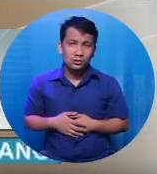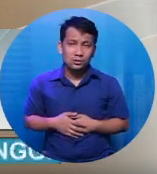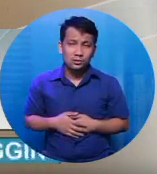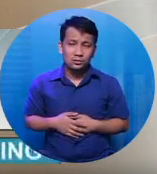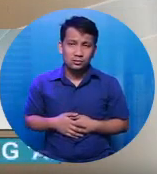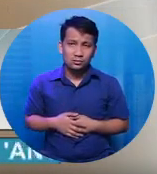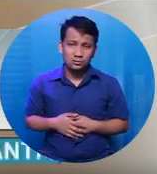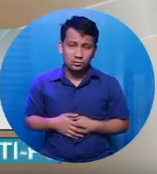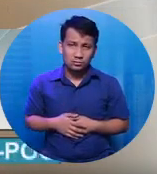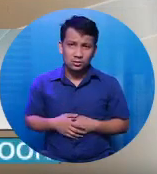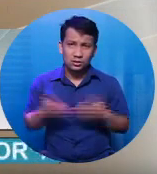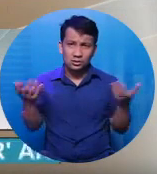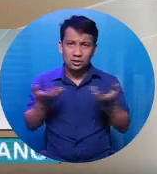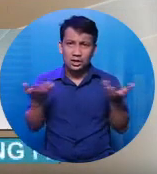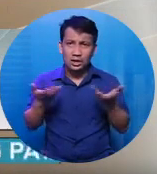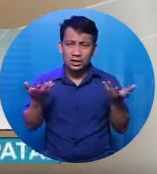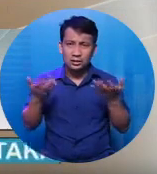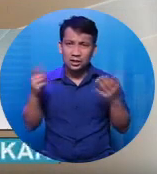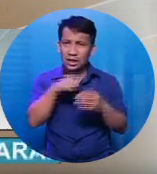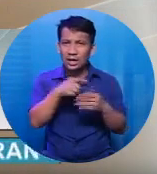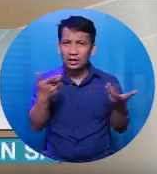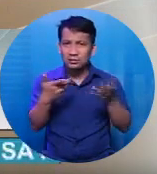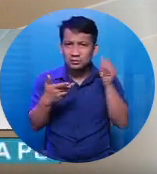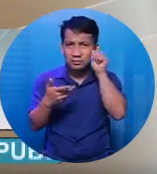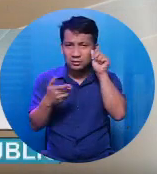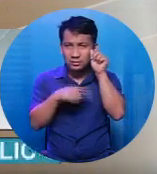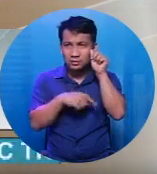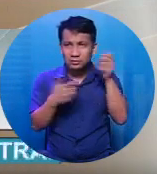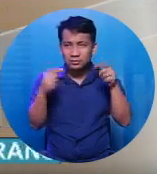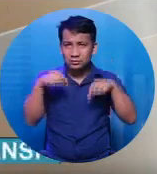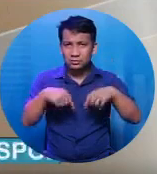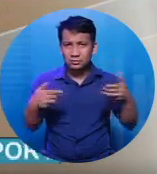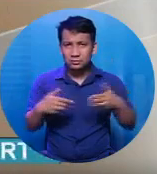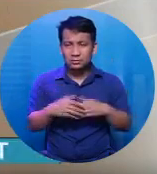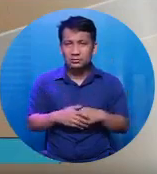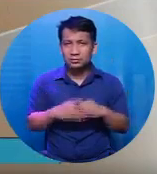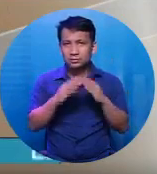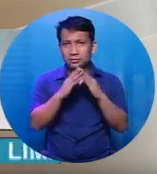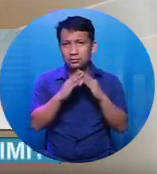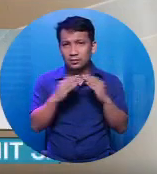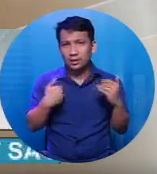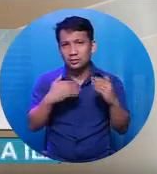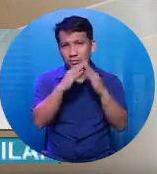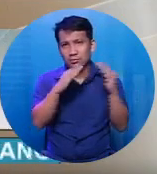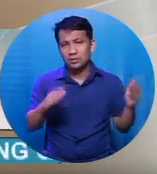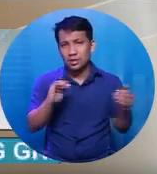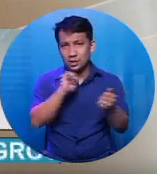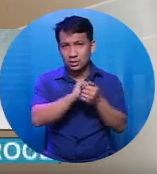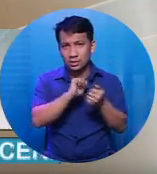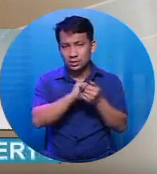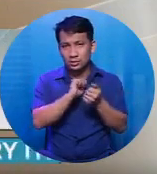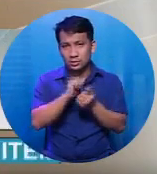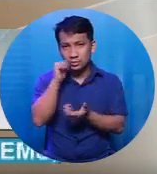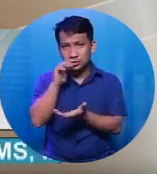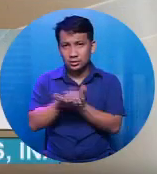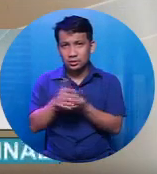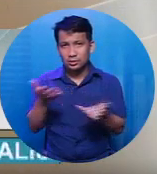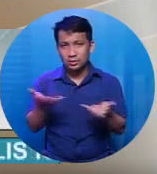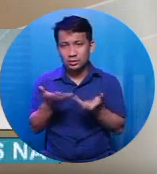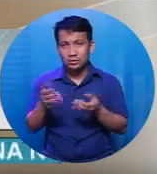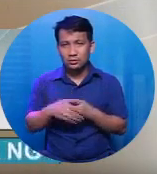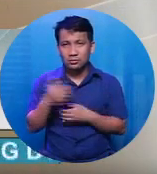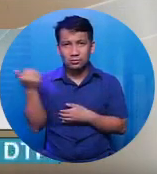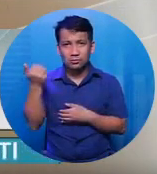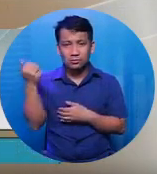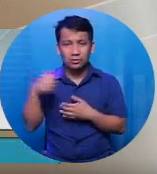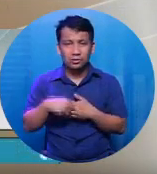Hello, sir? Nasaan po kayo ngayon, sir? Mr. de Guzman? Nandito po sa amin, sir. Kasama pa si Mrs. ngayon or nasa kabit mo